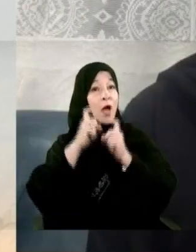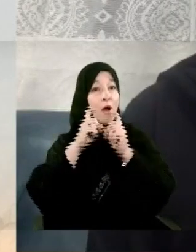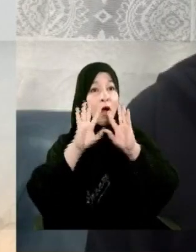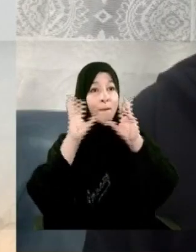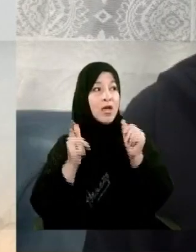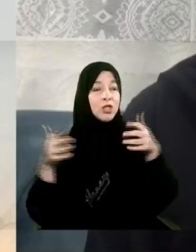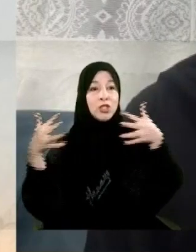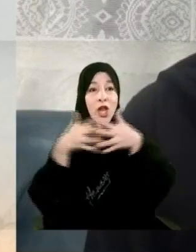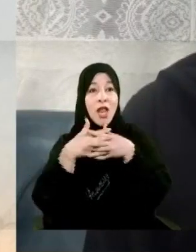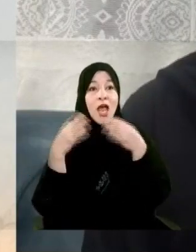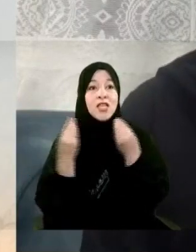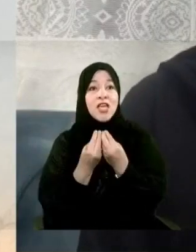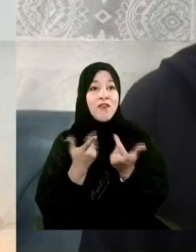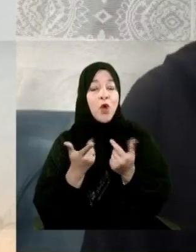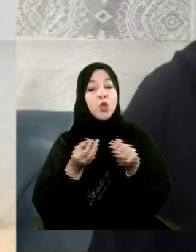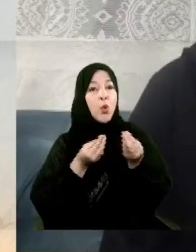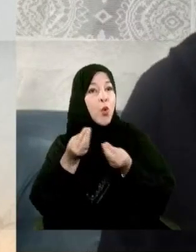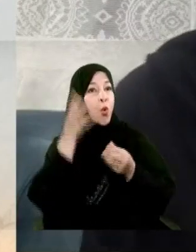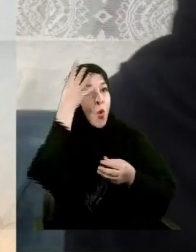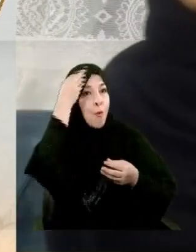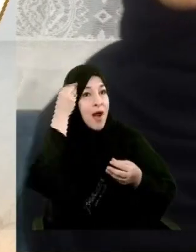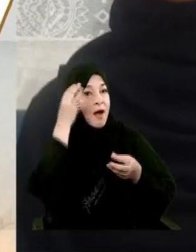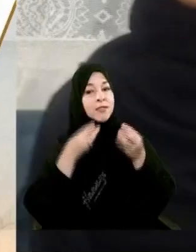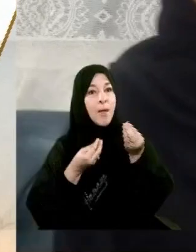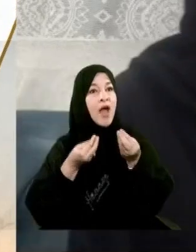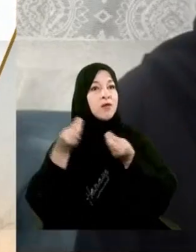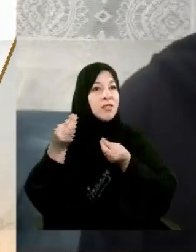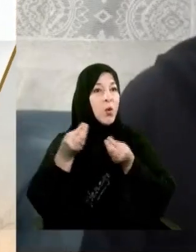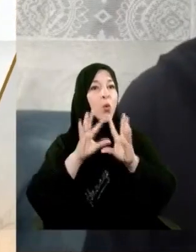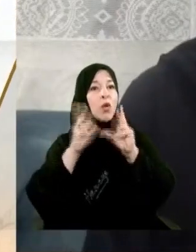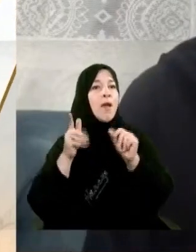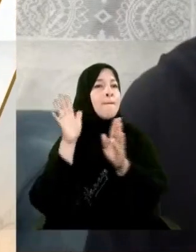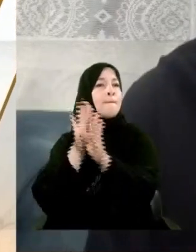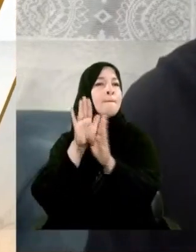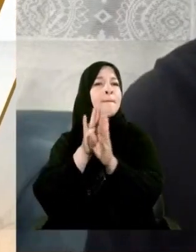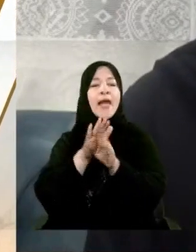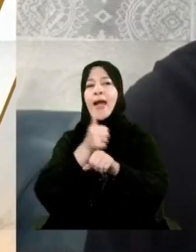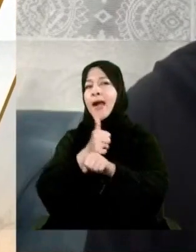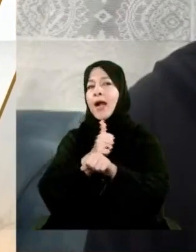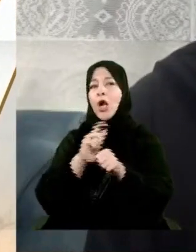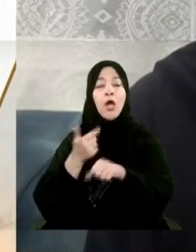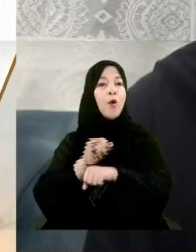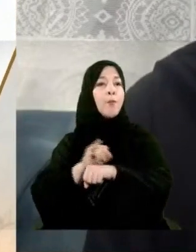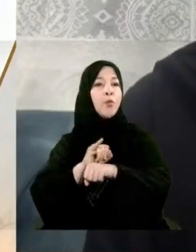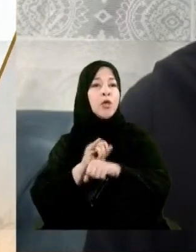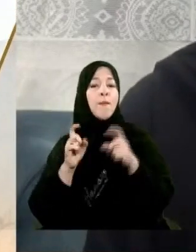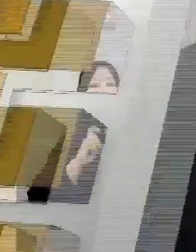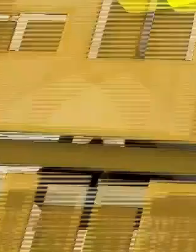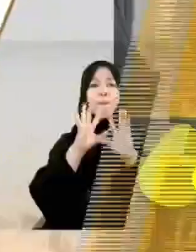مع المشاركات وأيضا تبادل الخبرات فيما بينكم، وأيضا من هم الداعمين الأساسيين لك في هذه المسابقة؟